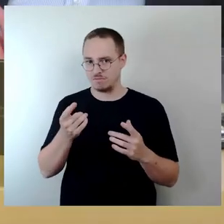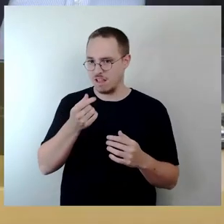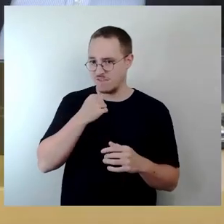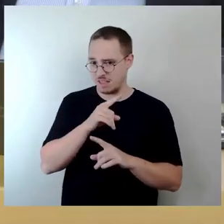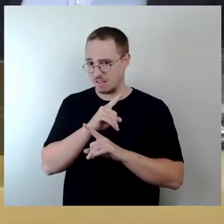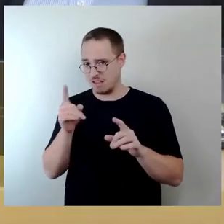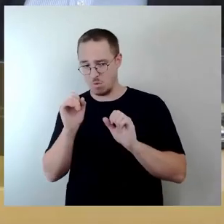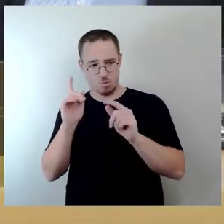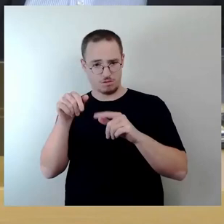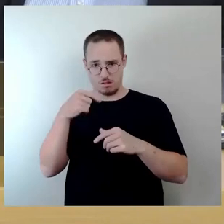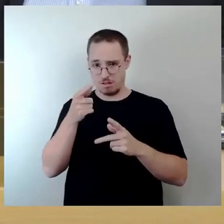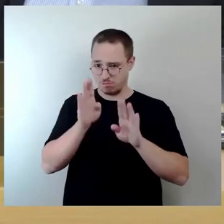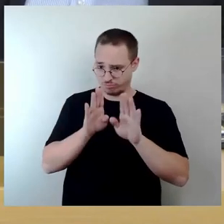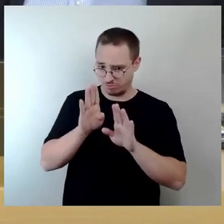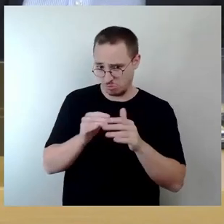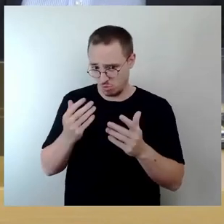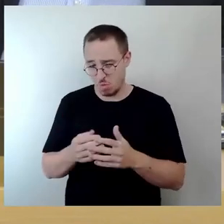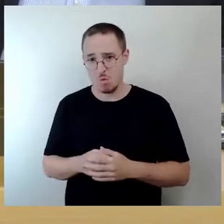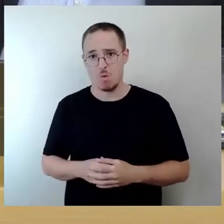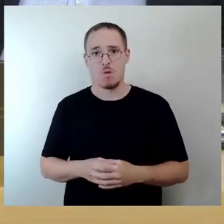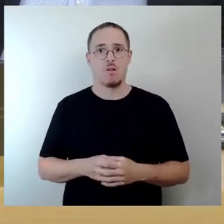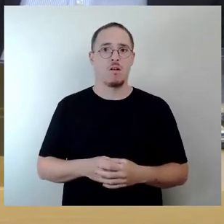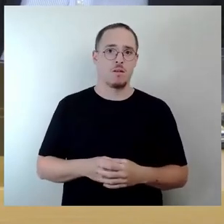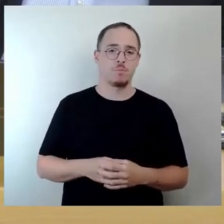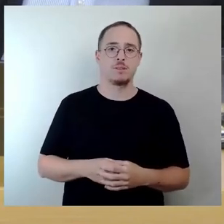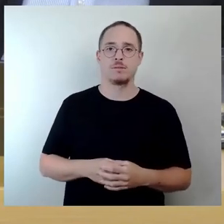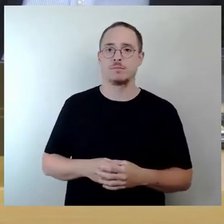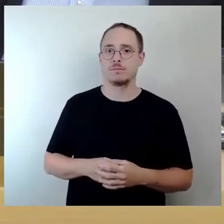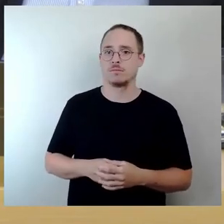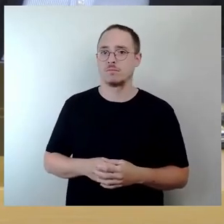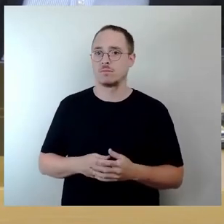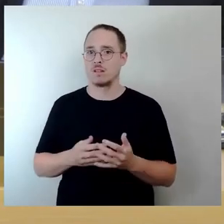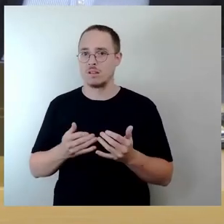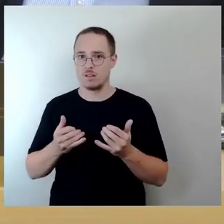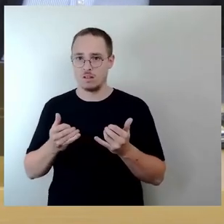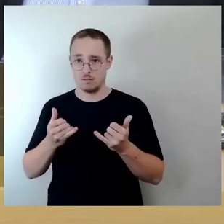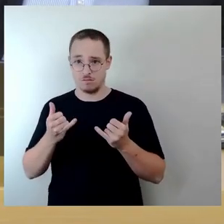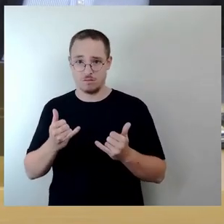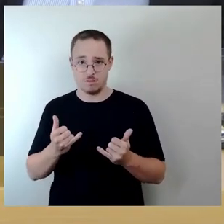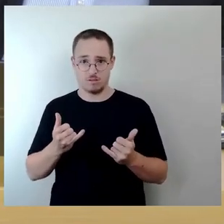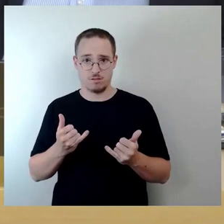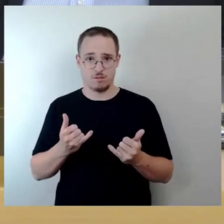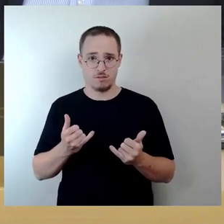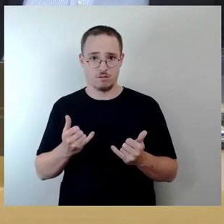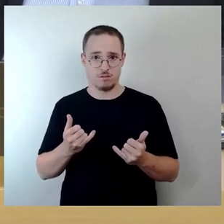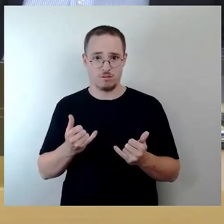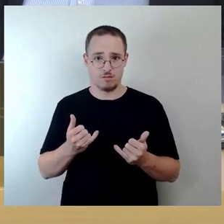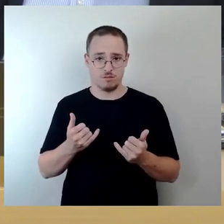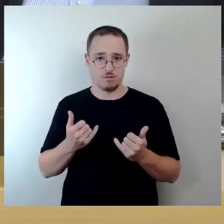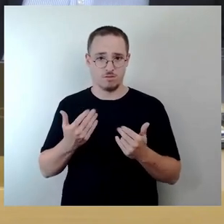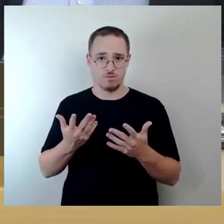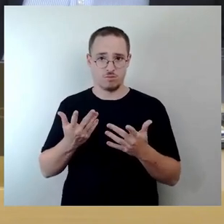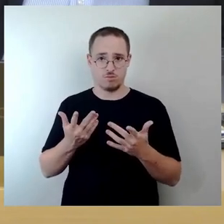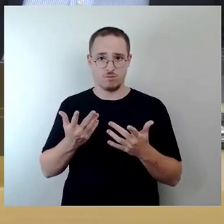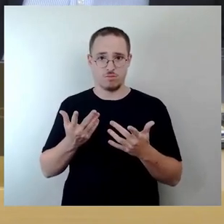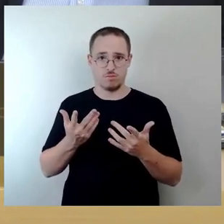abstimmen, ob wir den Tagesordnungspunkt noch behandeln können. Ich frage erstmal, gibt es Widerspruch, dass man behandeln kann? Wenn das nicht der Fall ist, würde ich